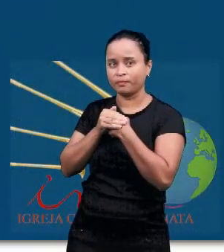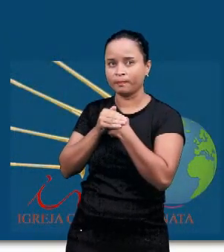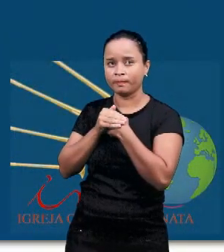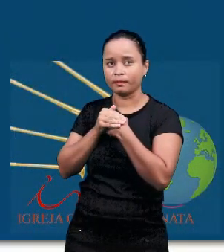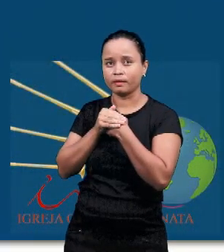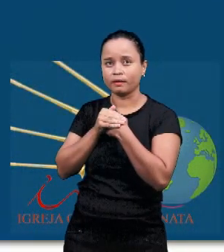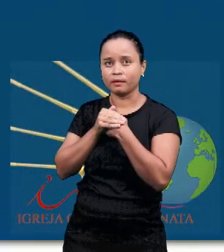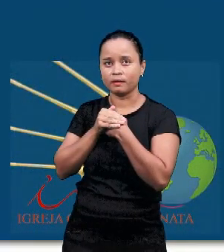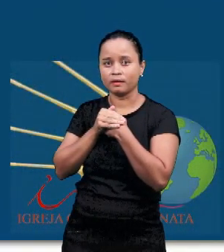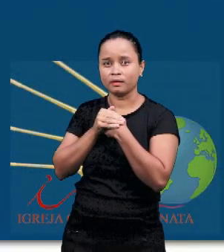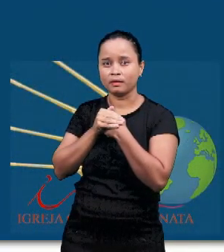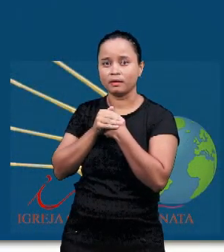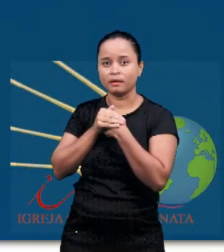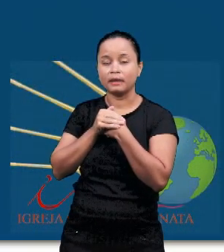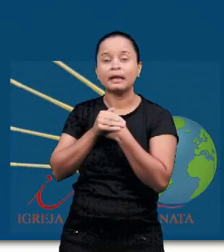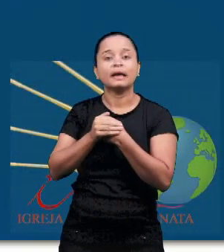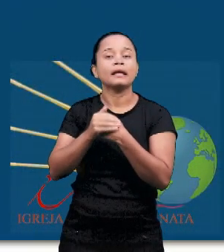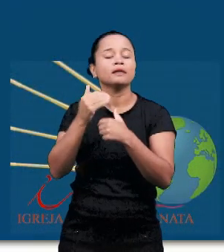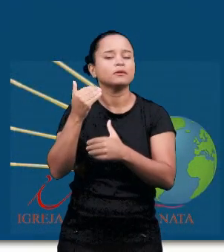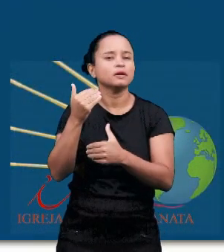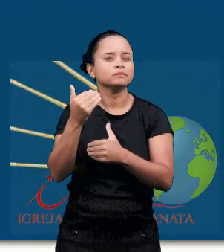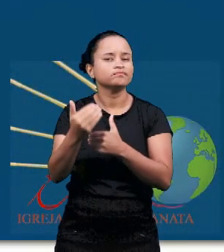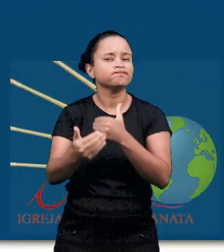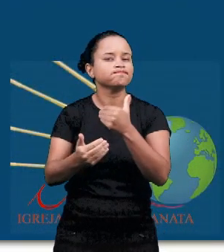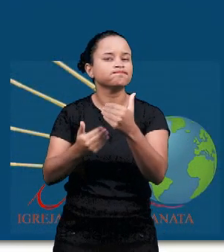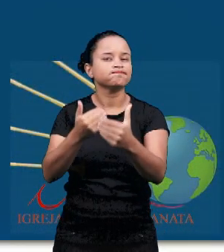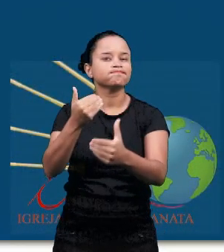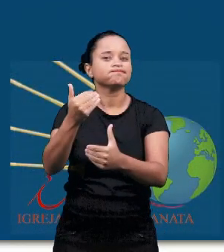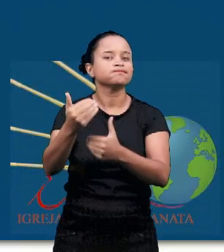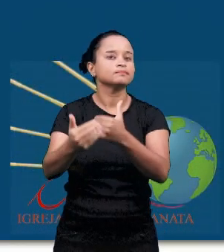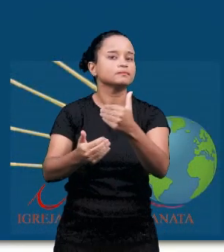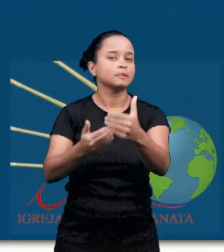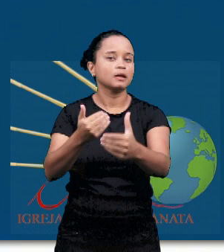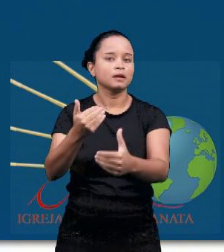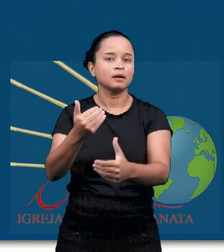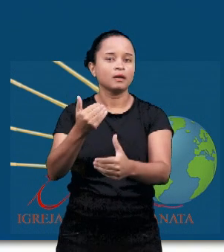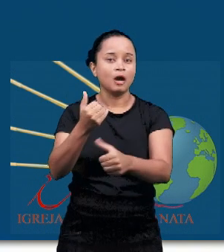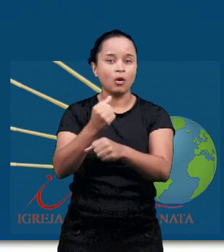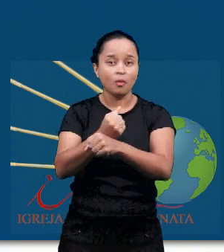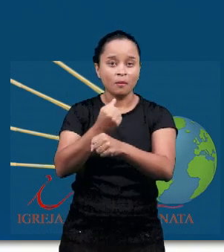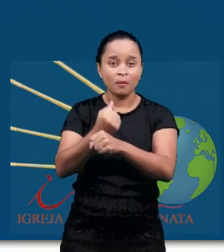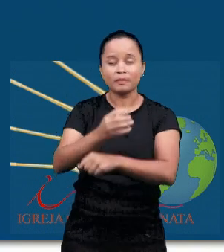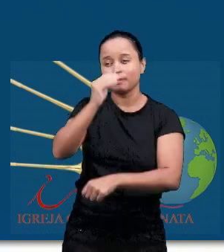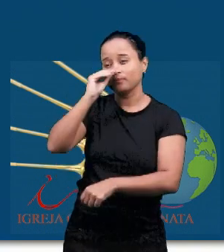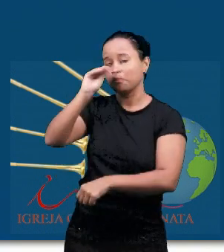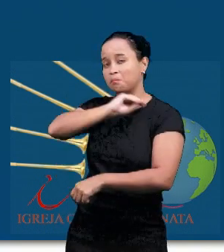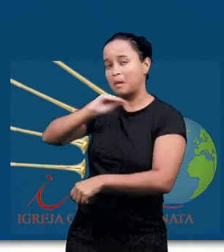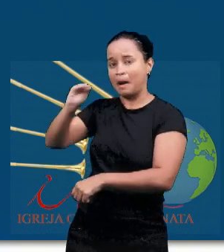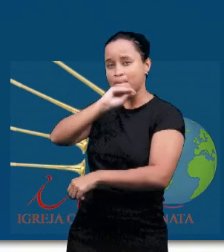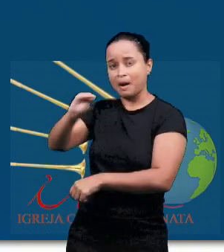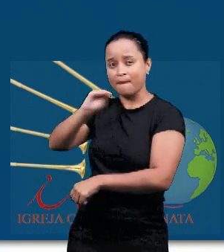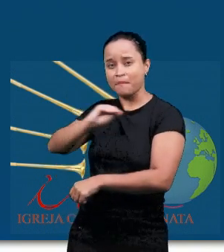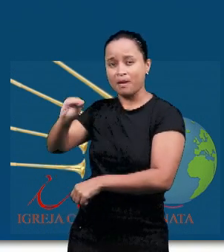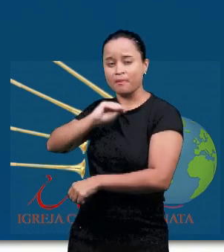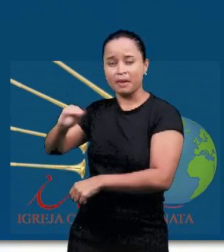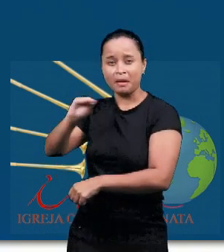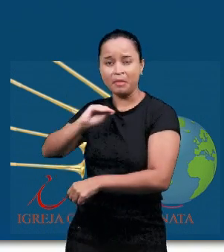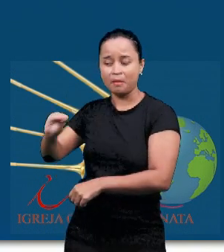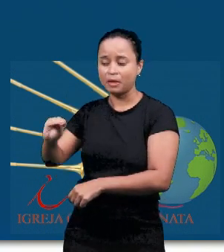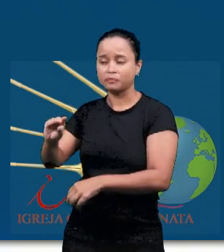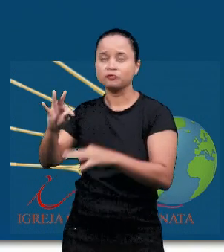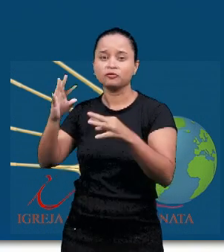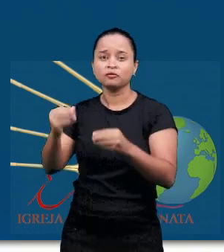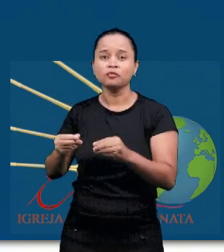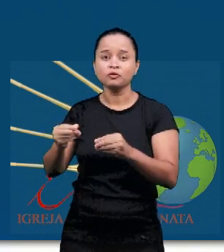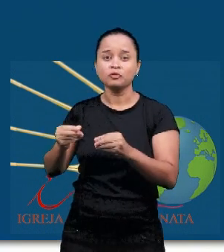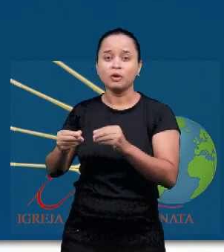Il construit une œuvre de rejet. Rejet à ceux qu'il a prêché. Rejet contre